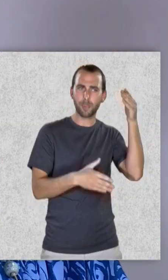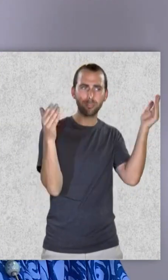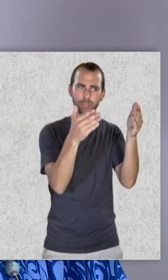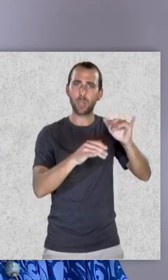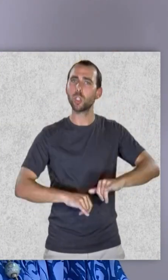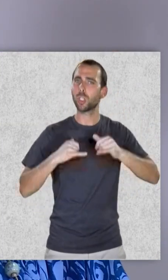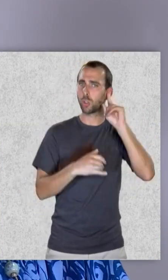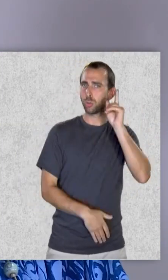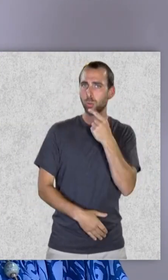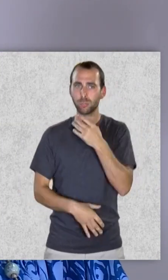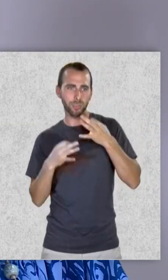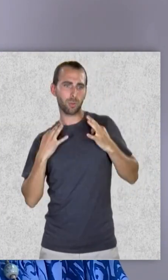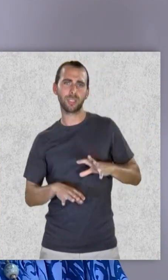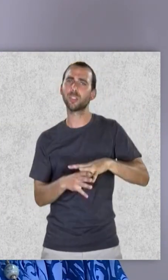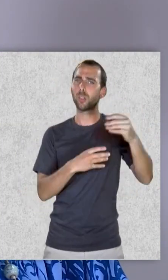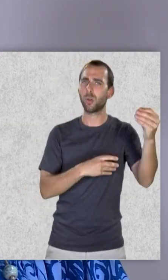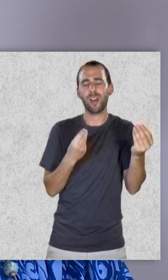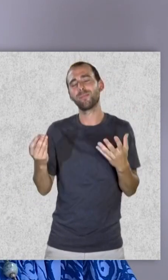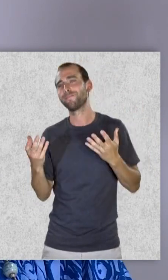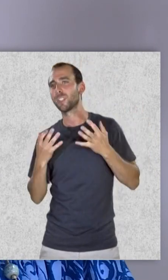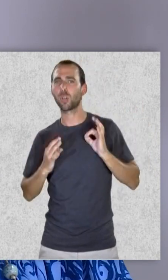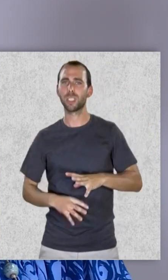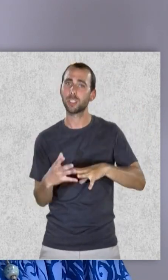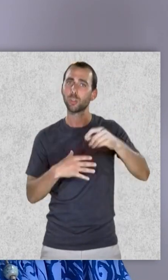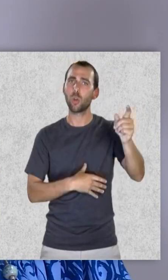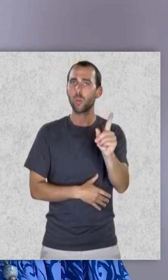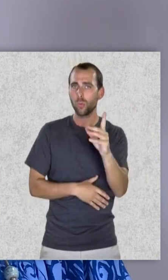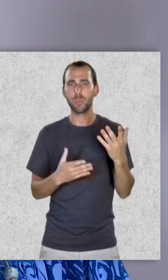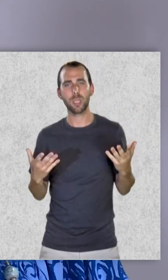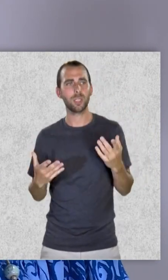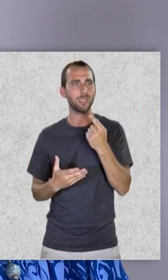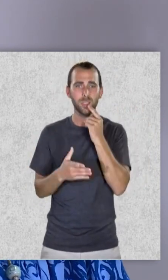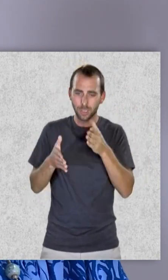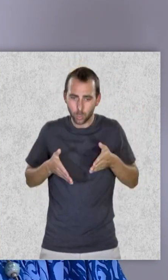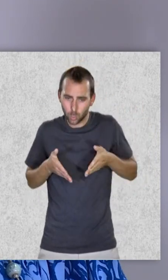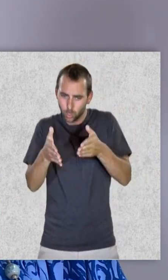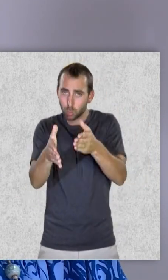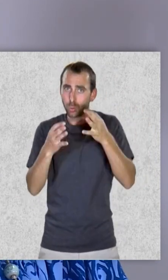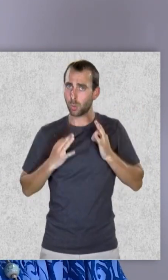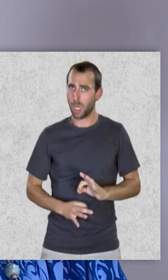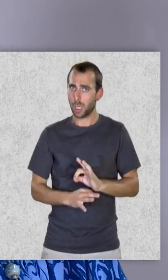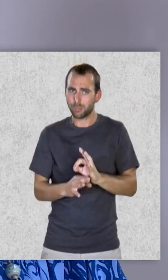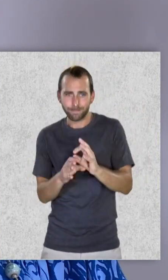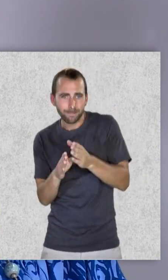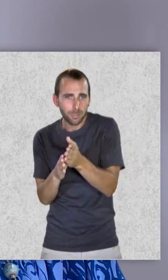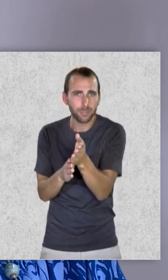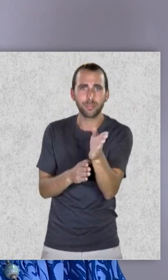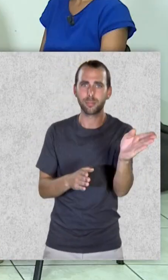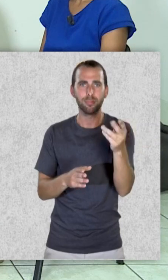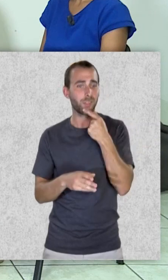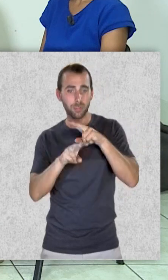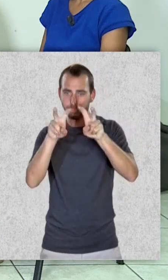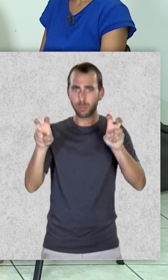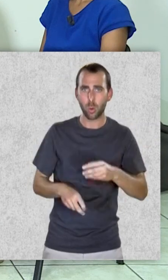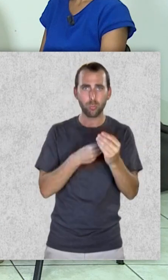enfin pas forcément déscolarisés, mais qui sortent du cursus scolaire, qui n'ont pas de diplôme, qui n'ont pas de